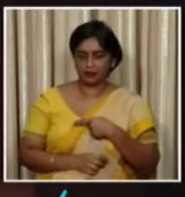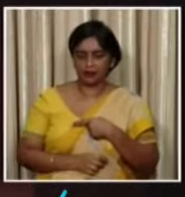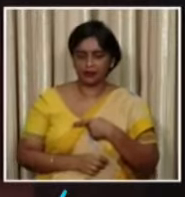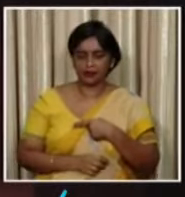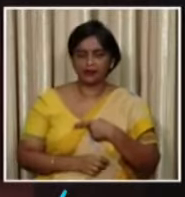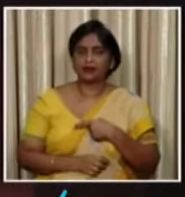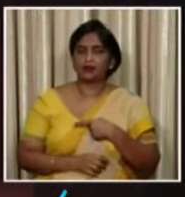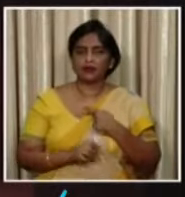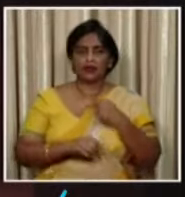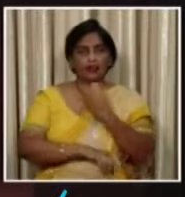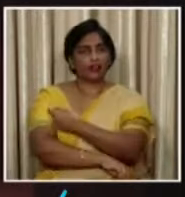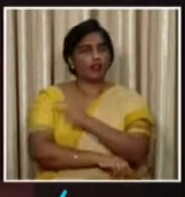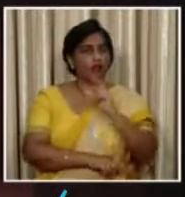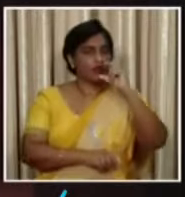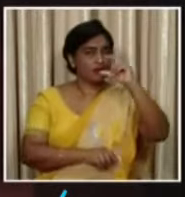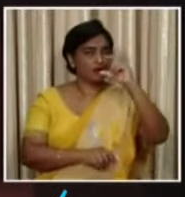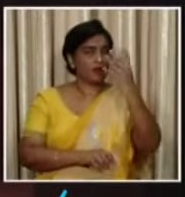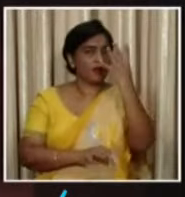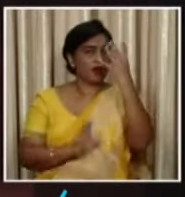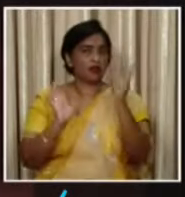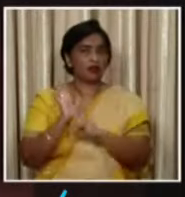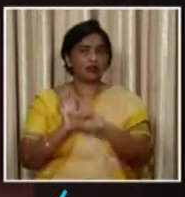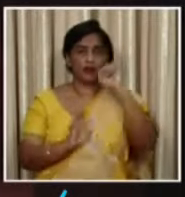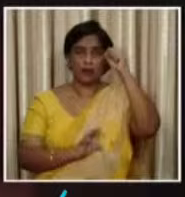එන්නක් කුප්පි 450,000ක්